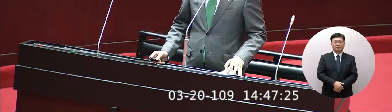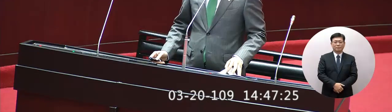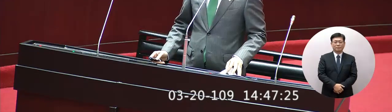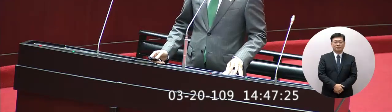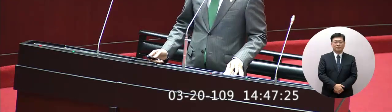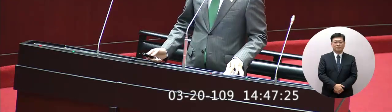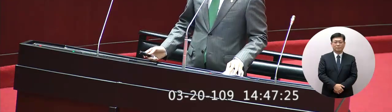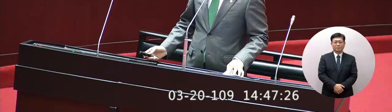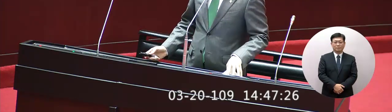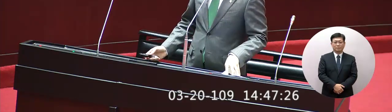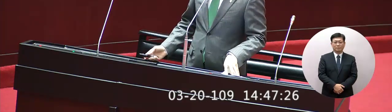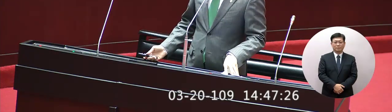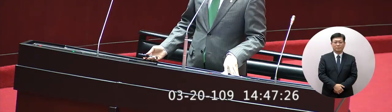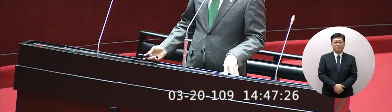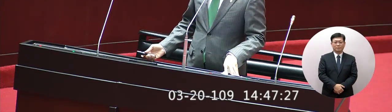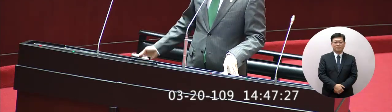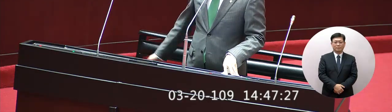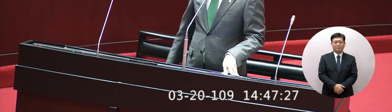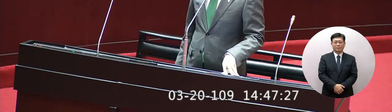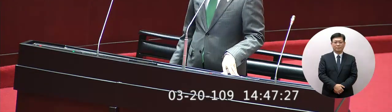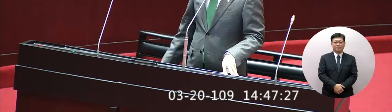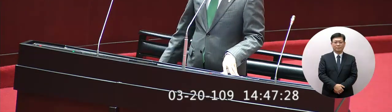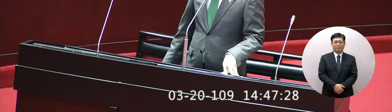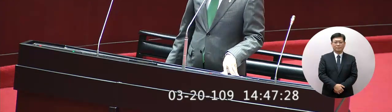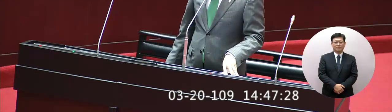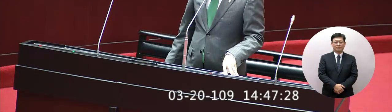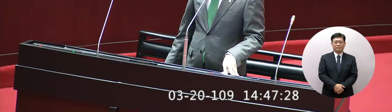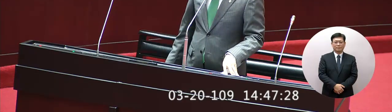部、交通部。